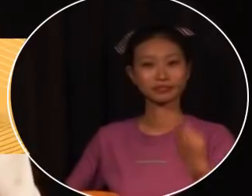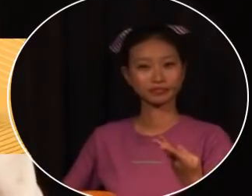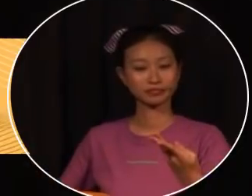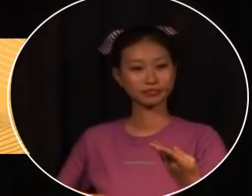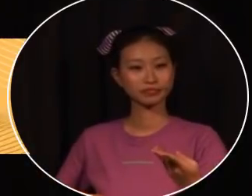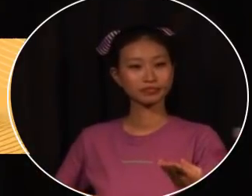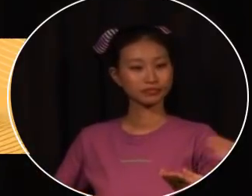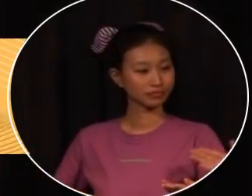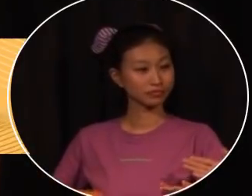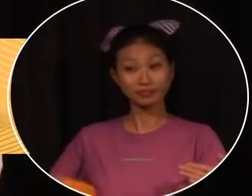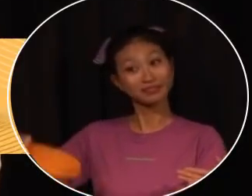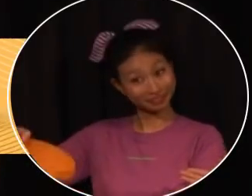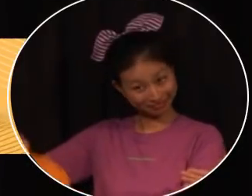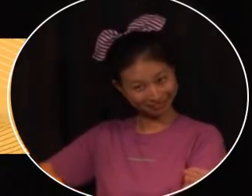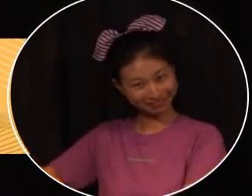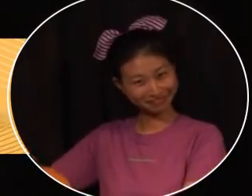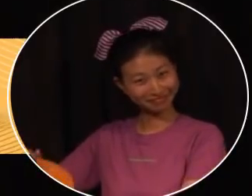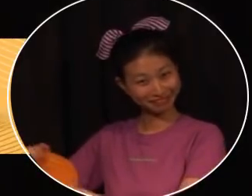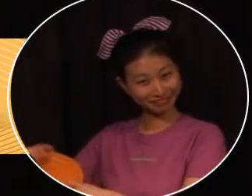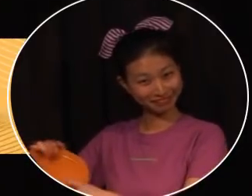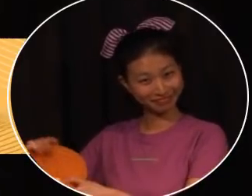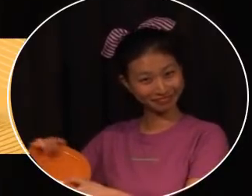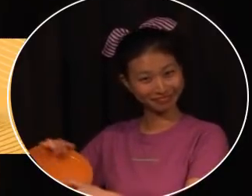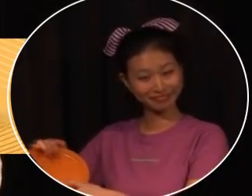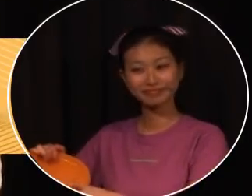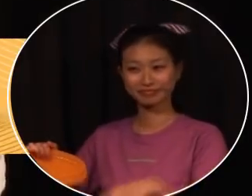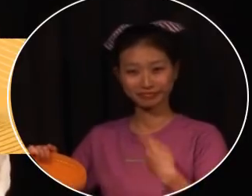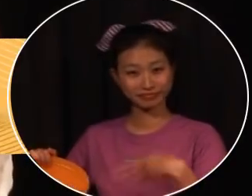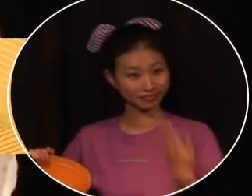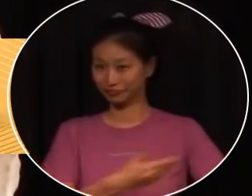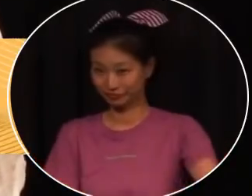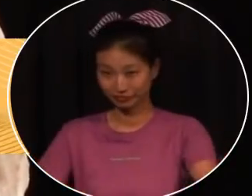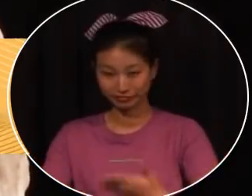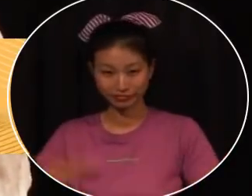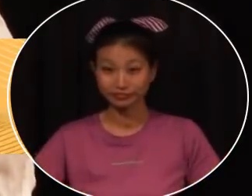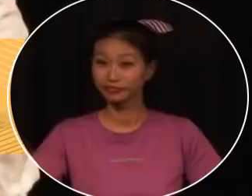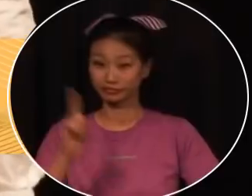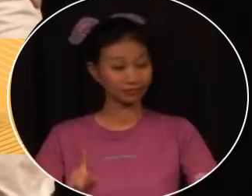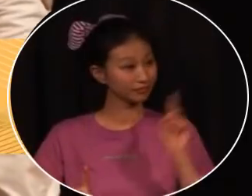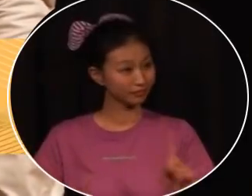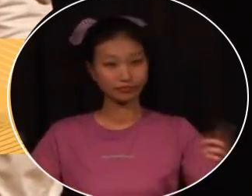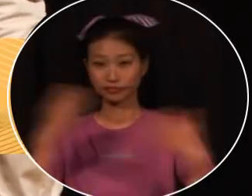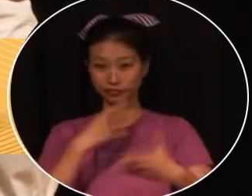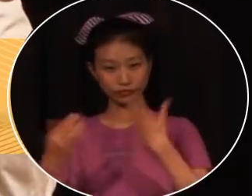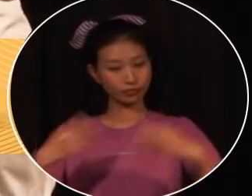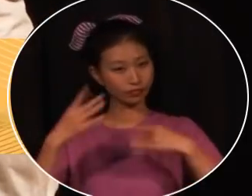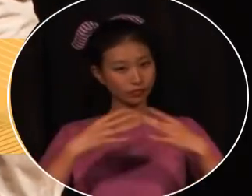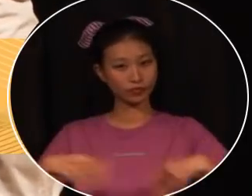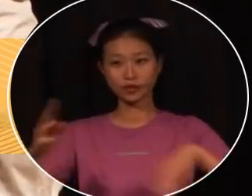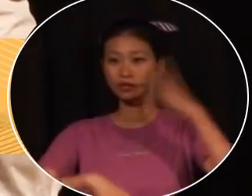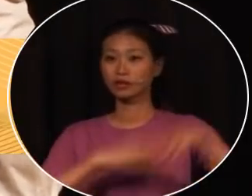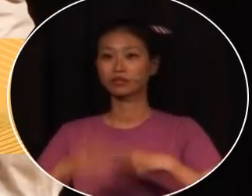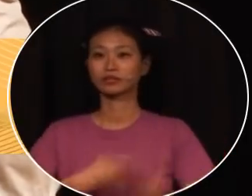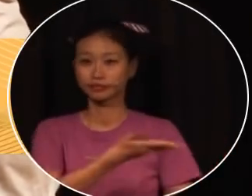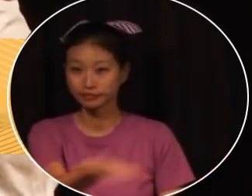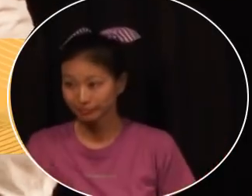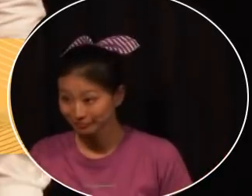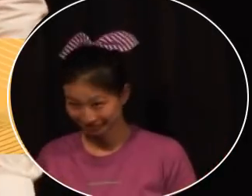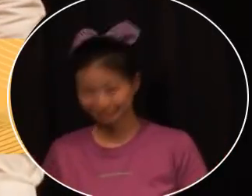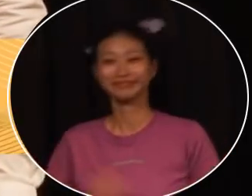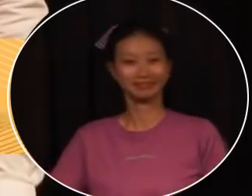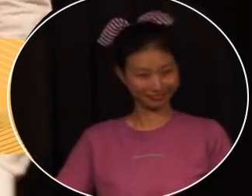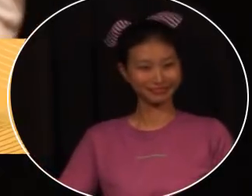你吃饱，让你吃到撑。 那我吃到撑死， 对，这样你吃到撑死。 那我实在 想吃什么就吃什么，不要撑死，